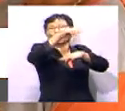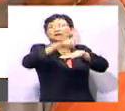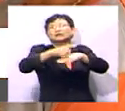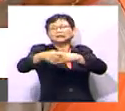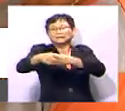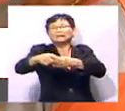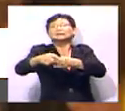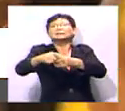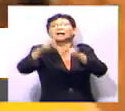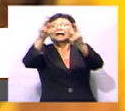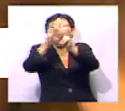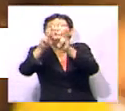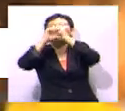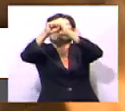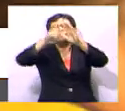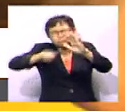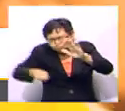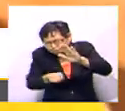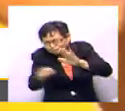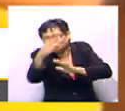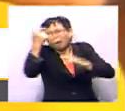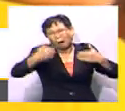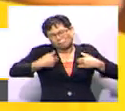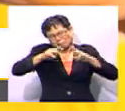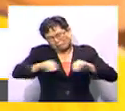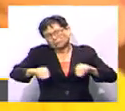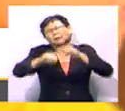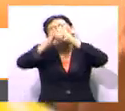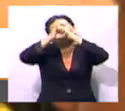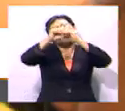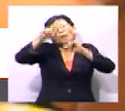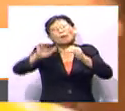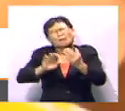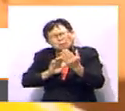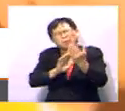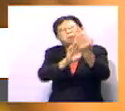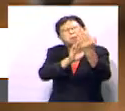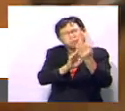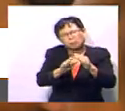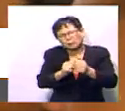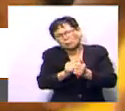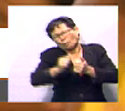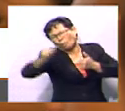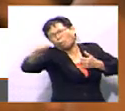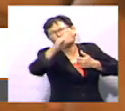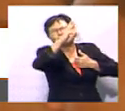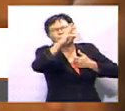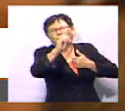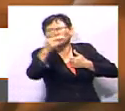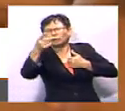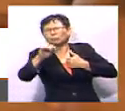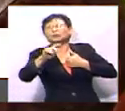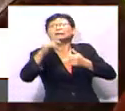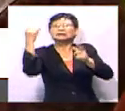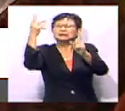orang asli yang jauh di pedalaman berikutan ada pelajar orang asli yang terpaksa mengharungi perjalanan sejauh 60 km untuk ke